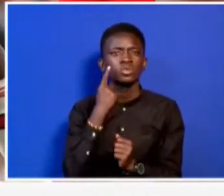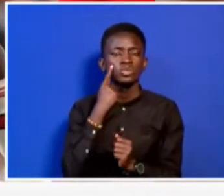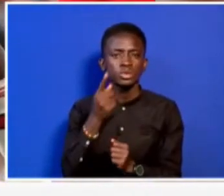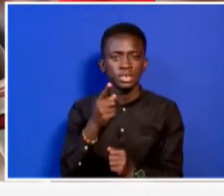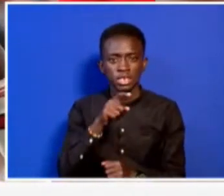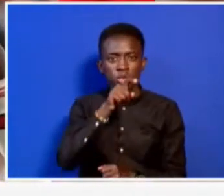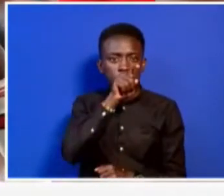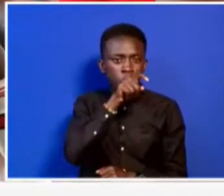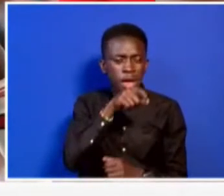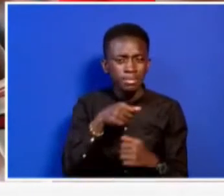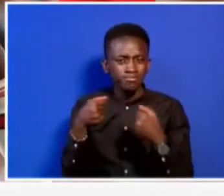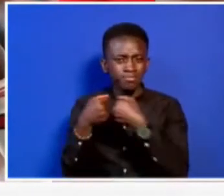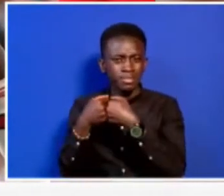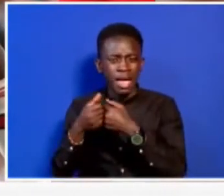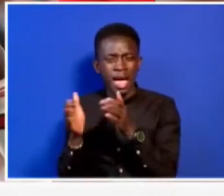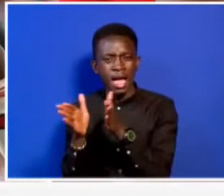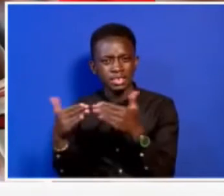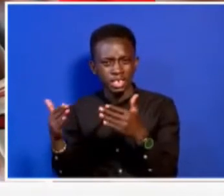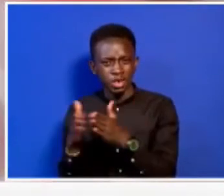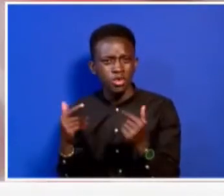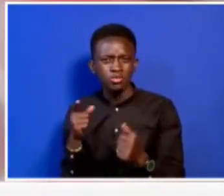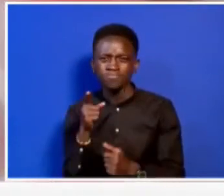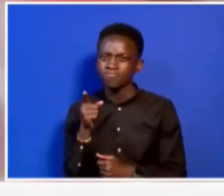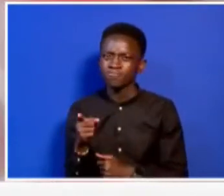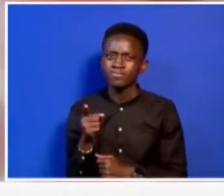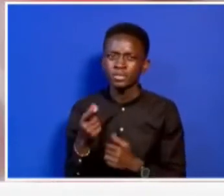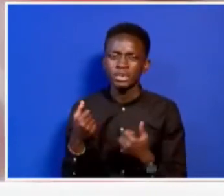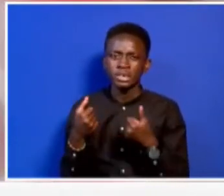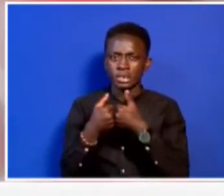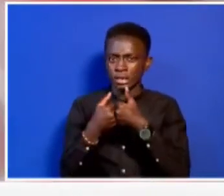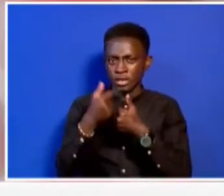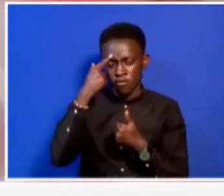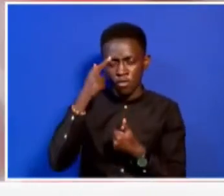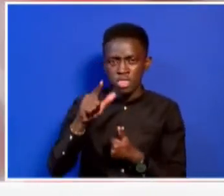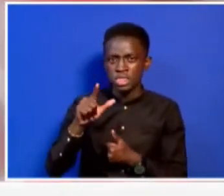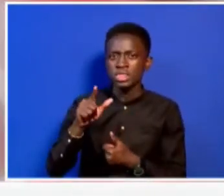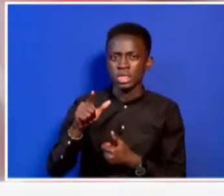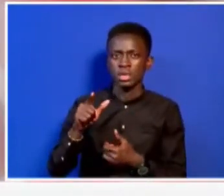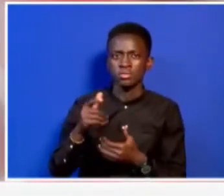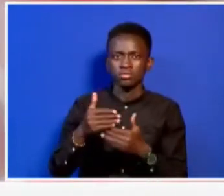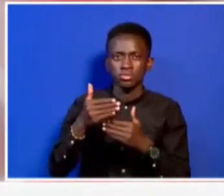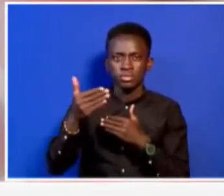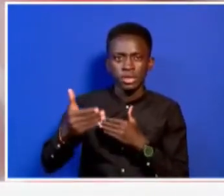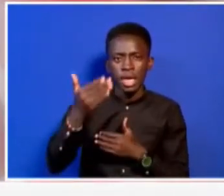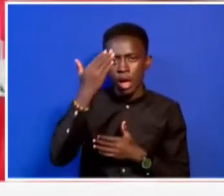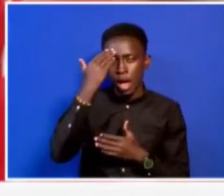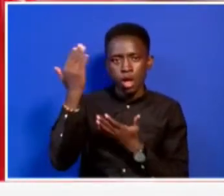kwamba iwapo Arsenal warashinda mechi hiyo warashiriki katika dimba la klabu bingwa barani Ulaya msimu ujao.